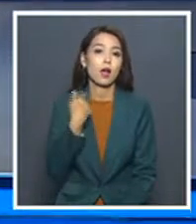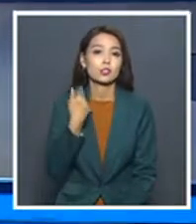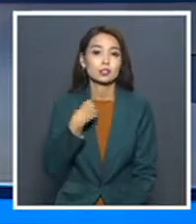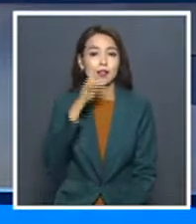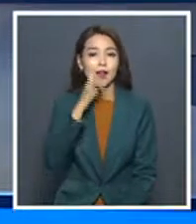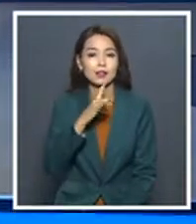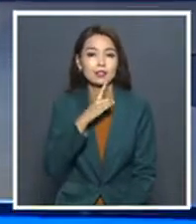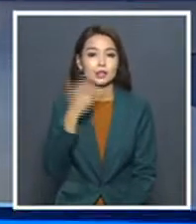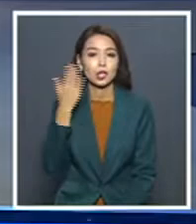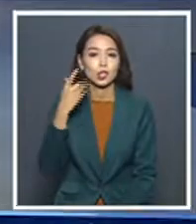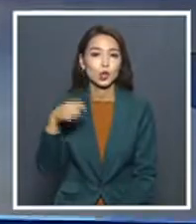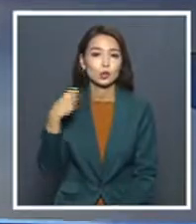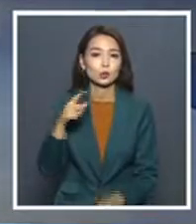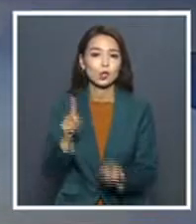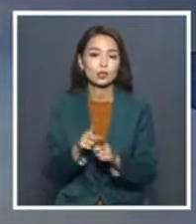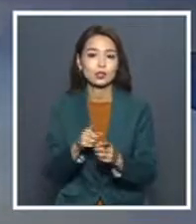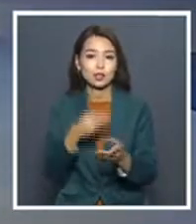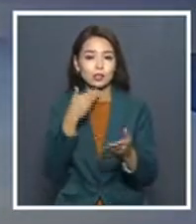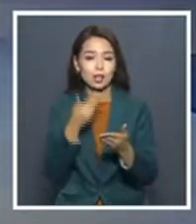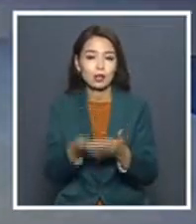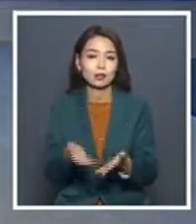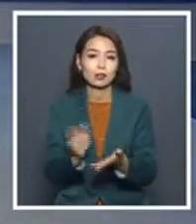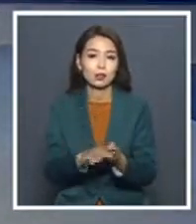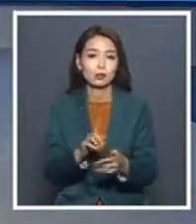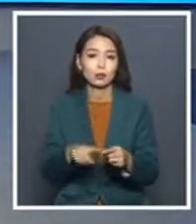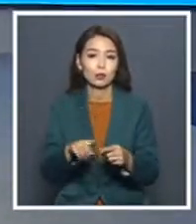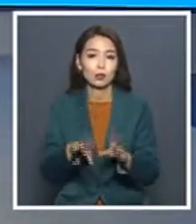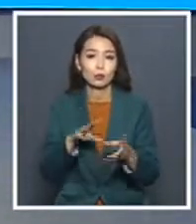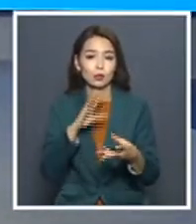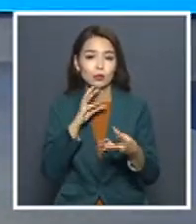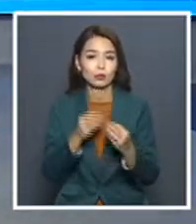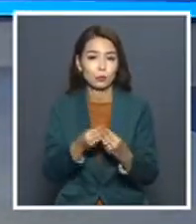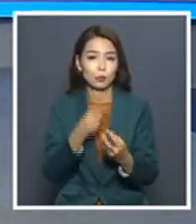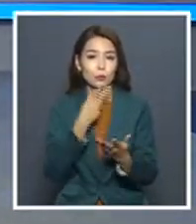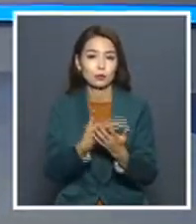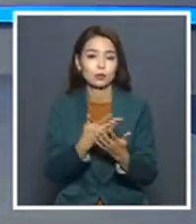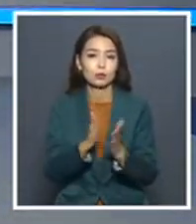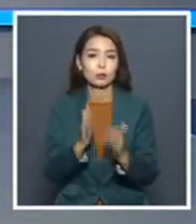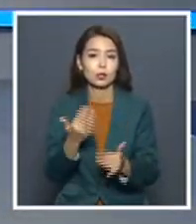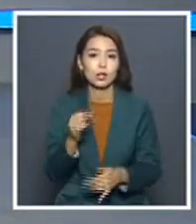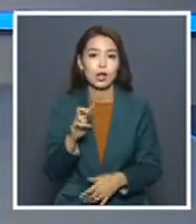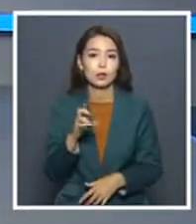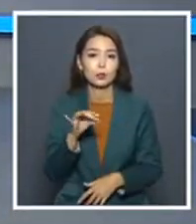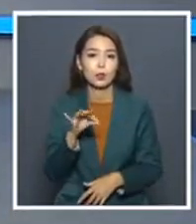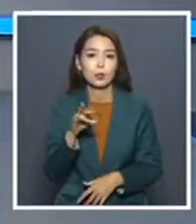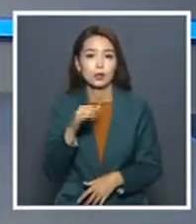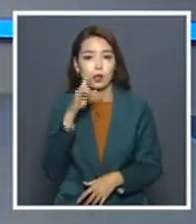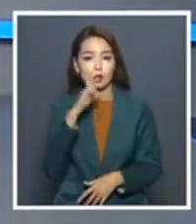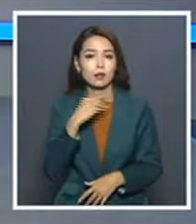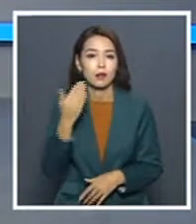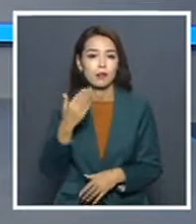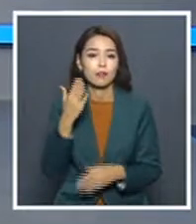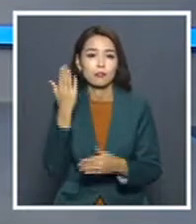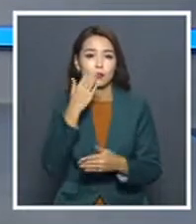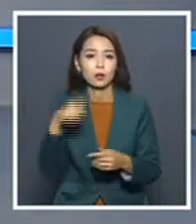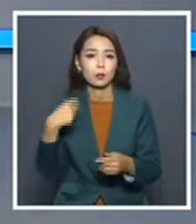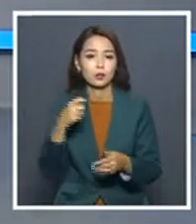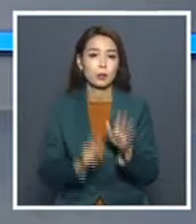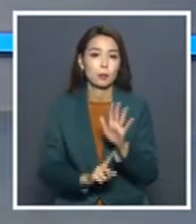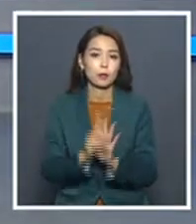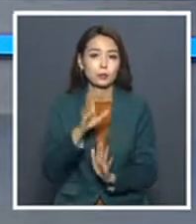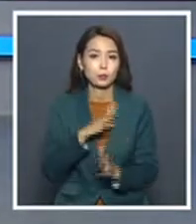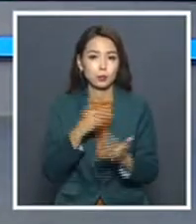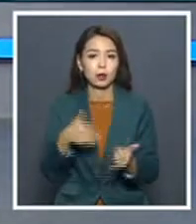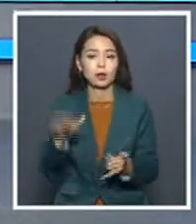Ағылшындар қазақстандық киноиндустриямен жақынырақ таныс болады. Туманды Альбионда қазақстандық фильмдер апталығы басталды. Іс-шараны